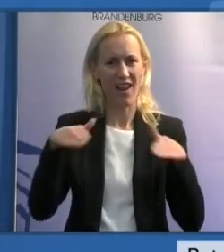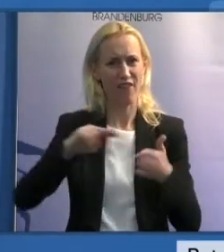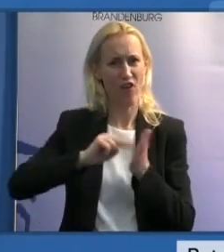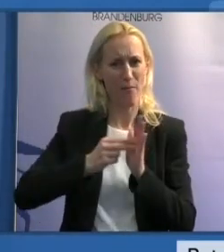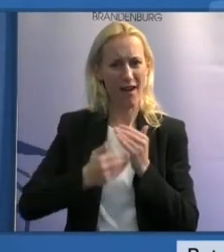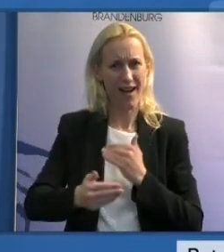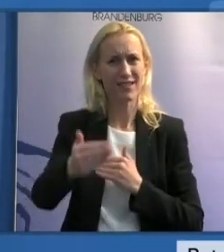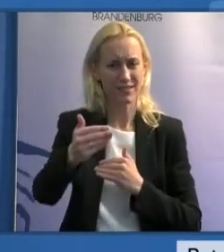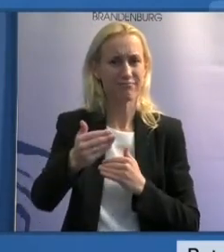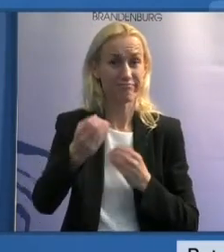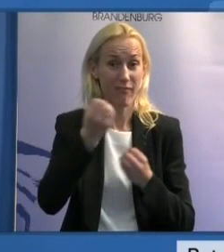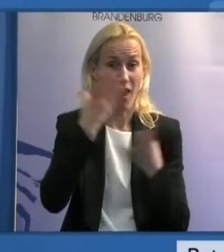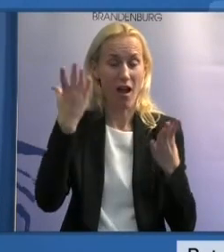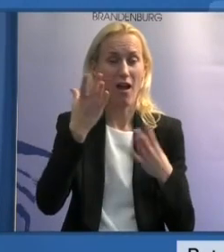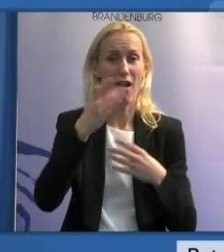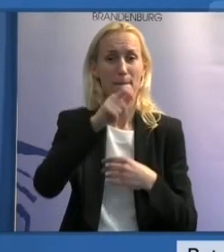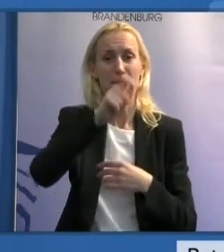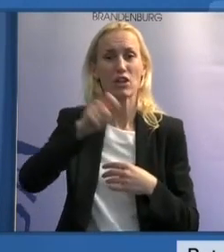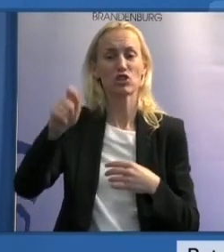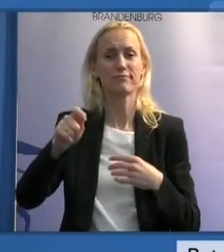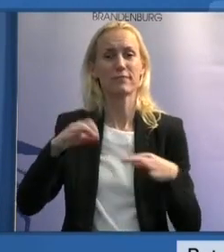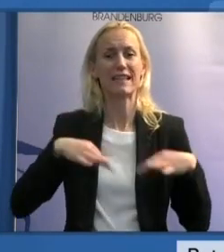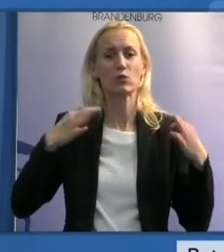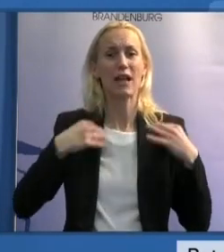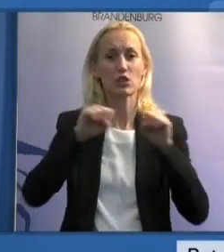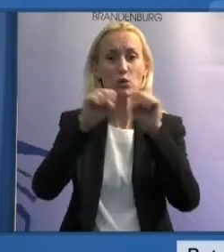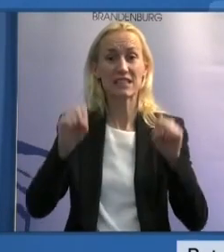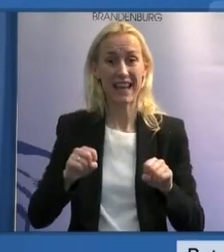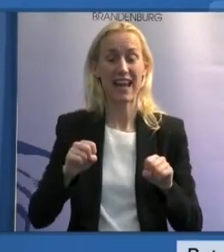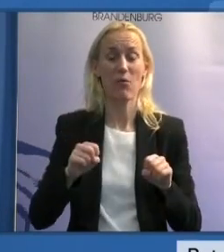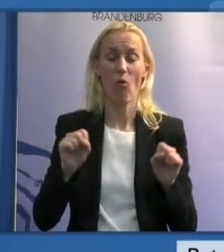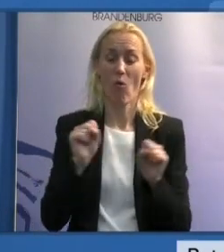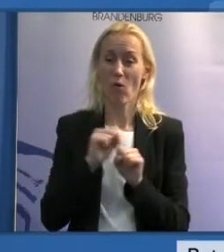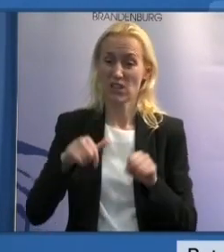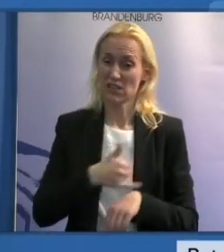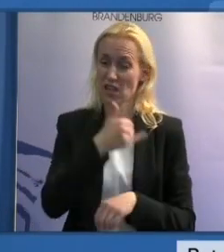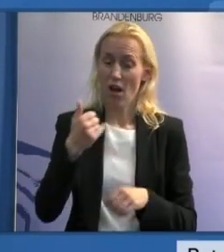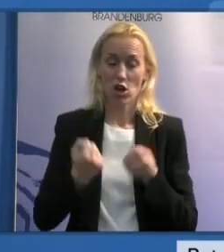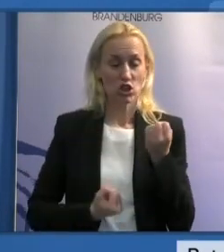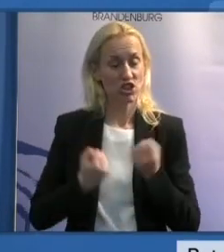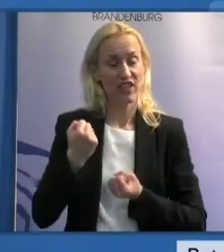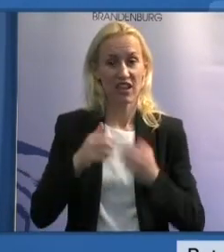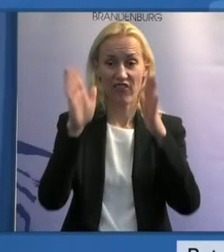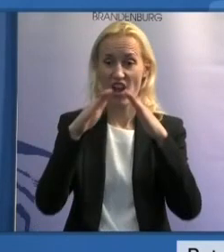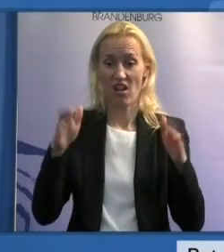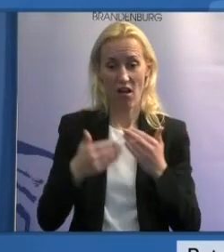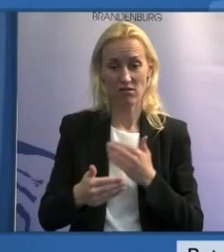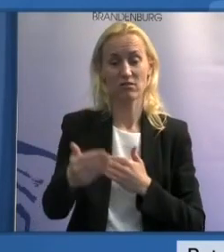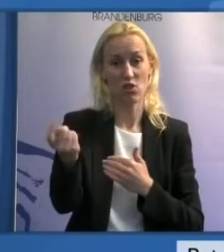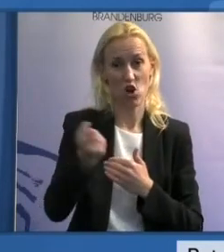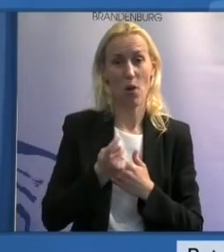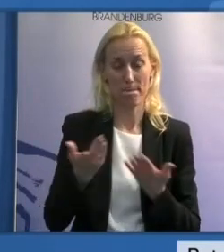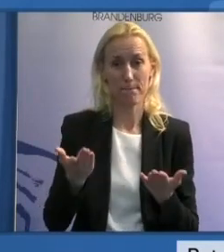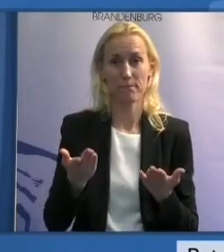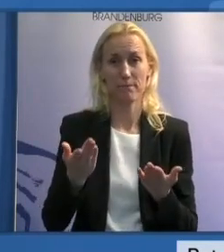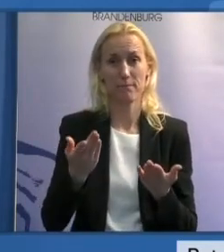verständlicherweise, dass die Menschen im Gesundheitssystem in diesem Jahr vor sehr, sehr schwierigen Weihnachten stehen. Speziell